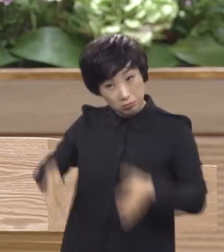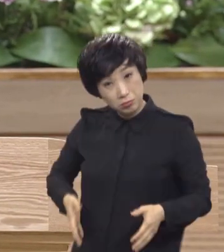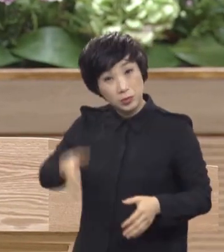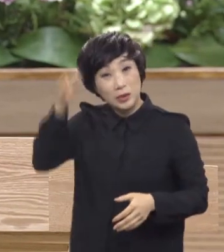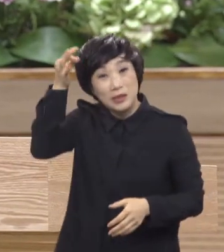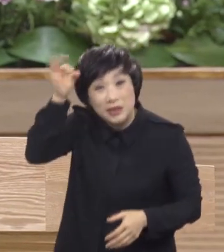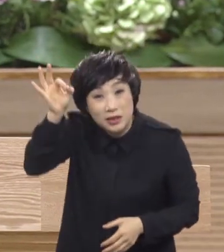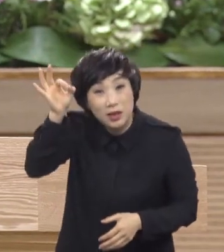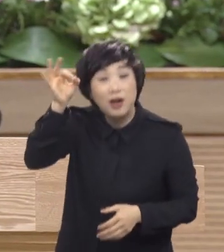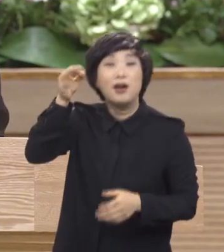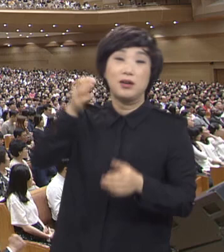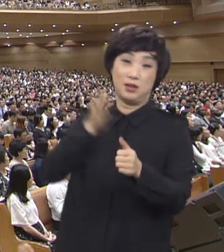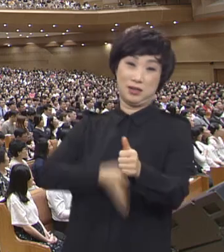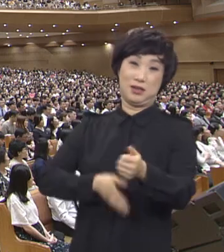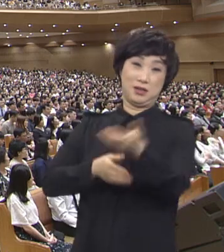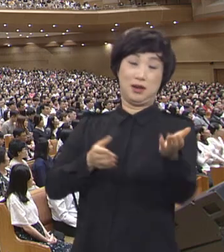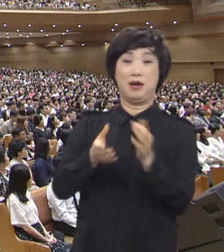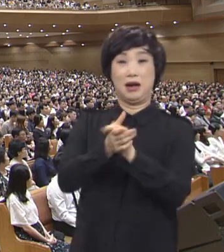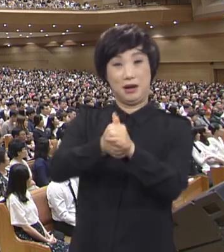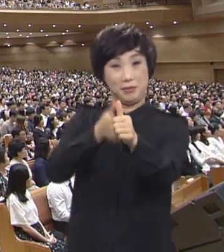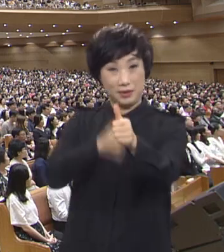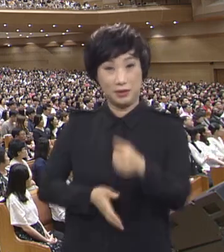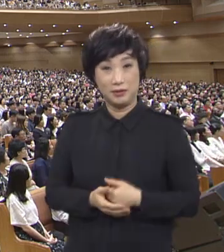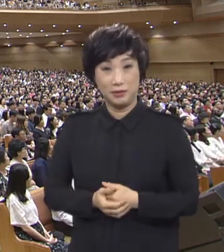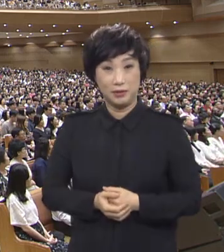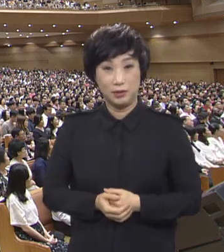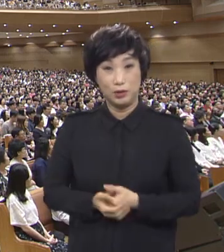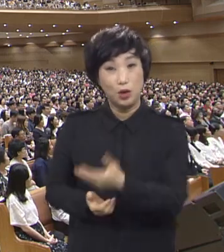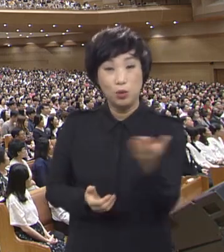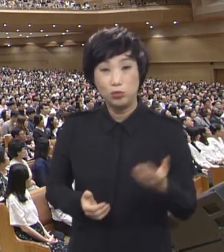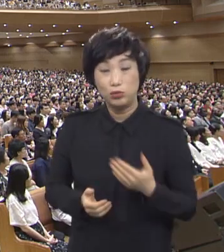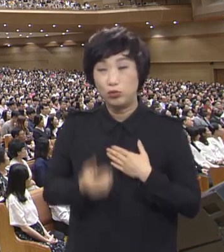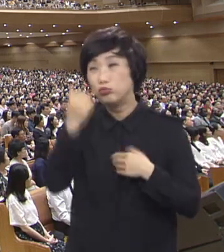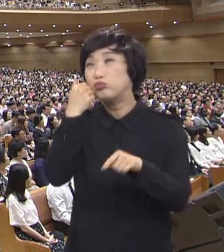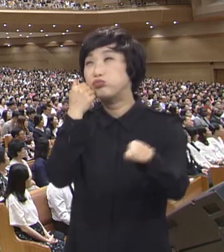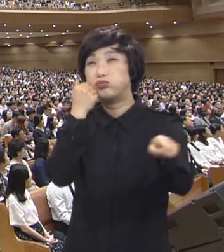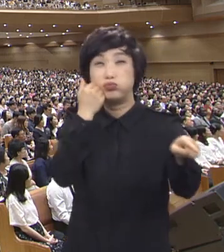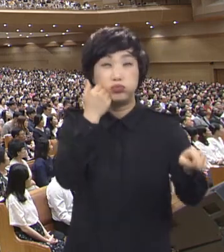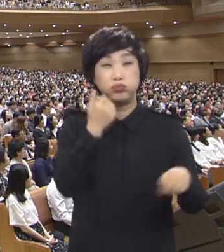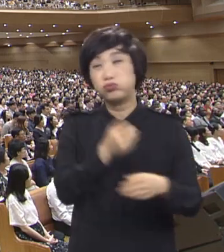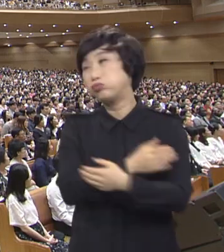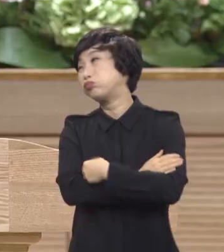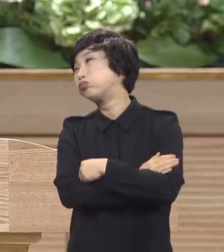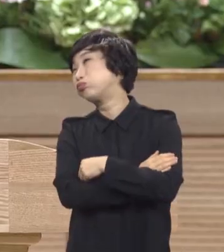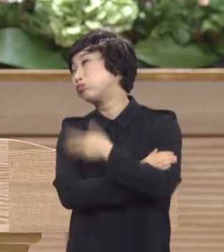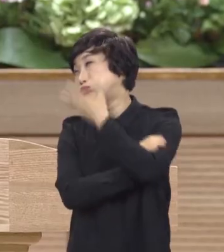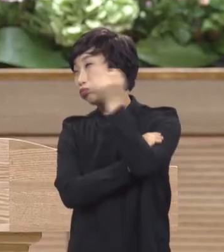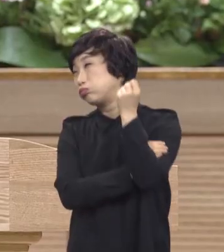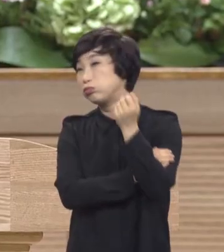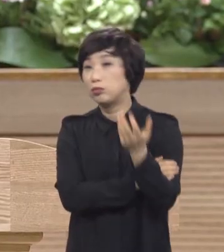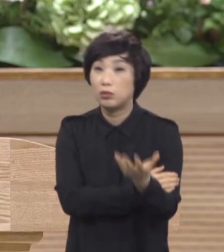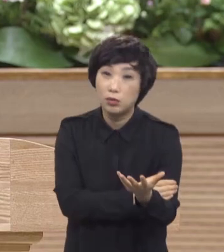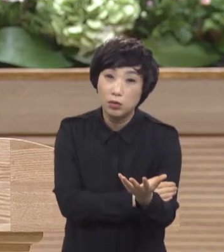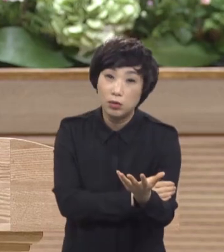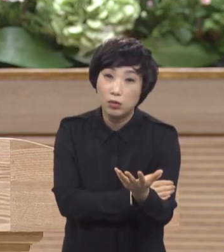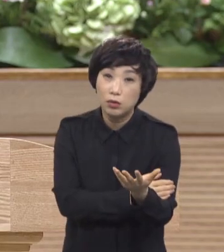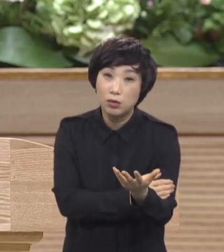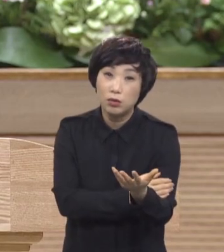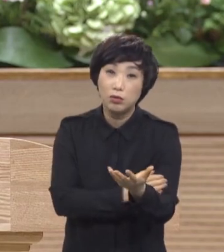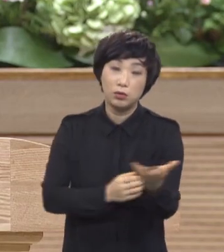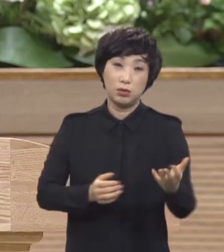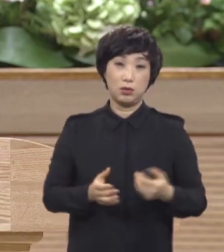인식하면 아멘합시다 근데 왜 남의 얘기로 들어 왜 남의 얘기로 듣느냐 이 말이오